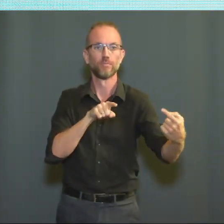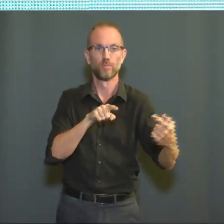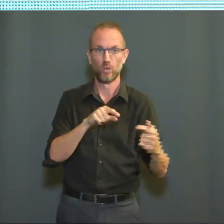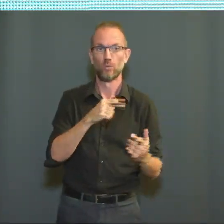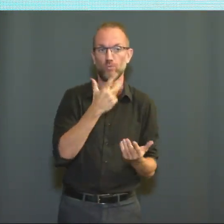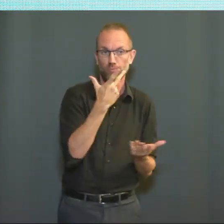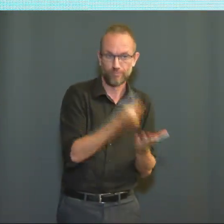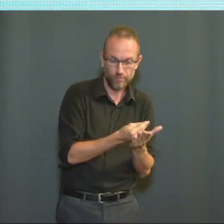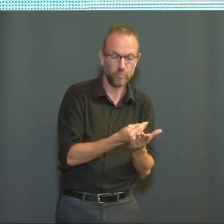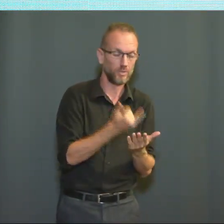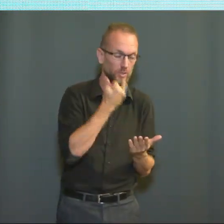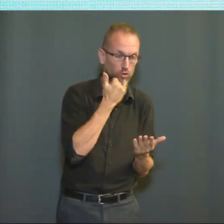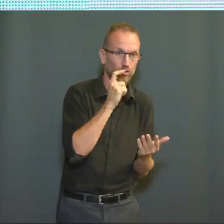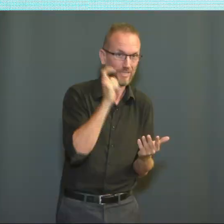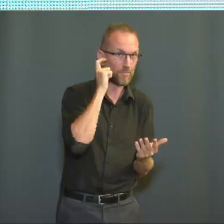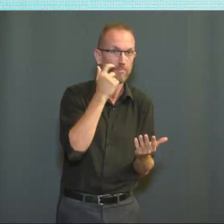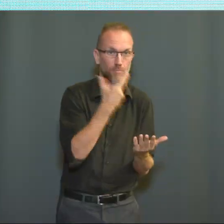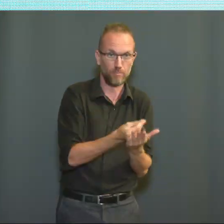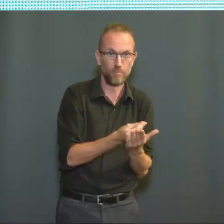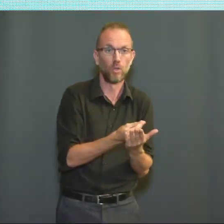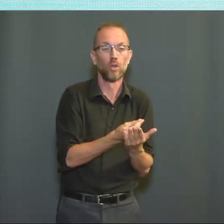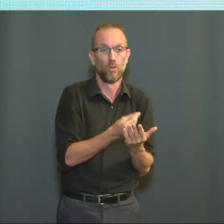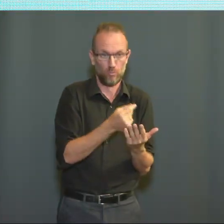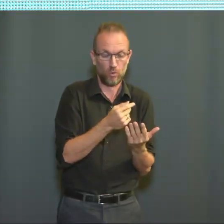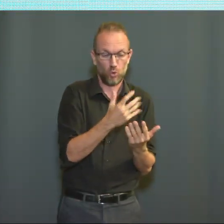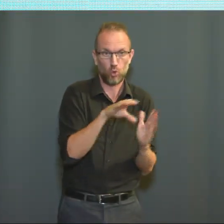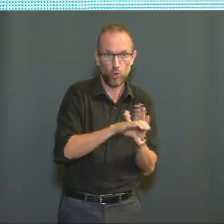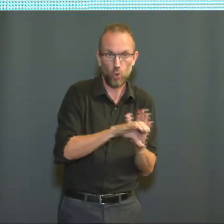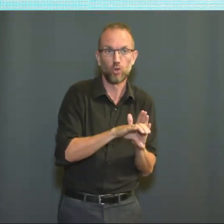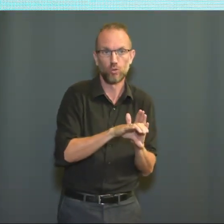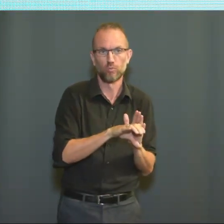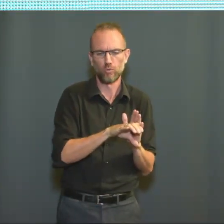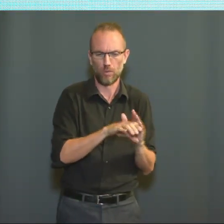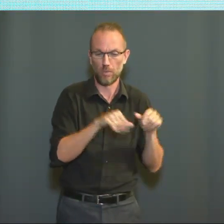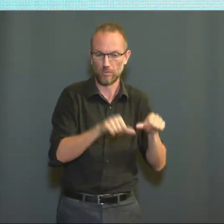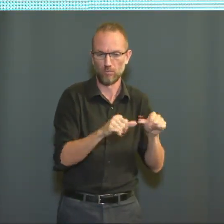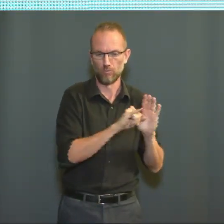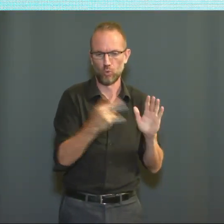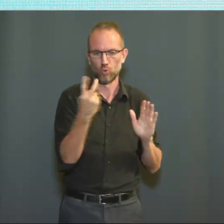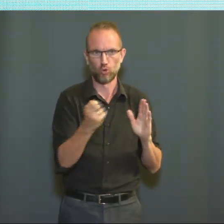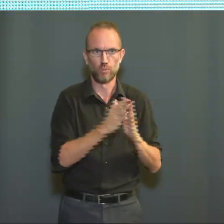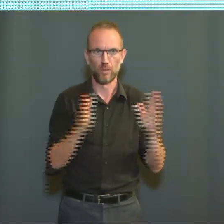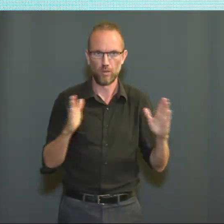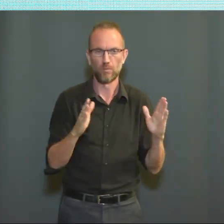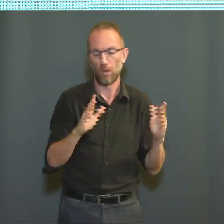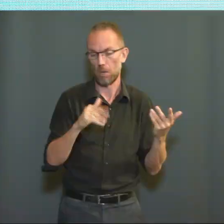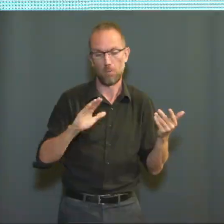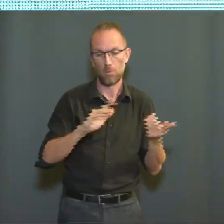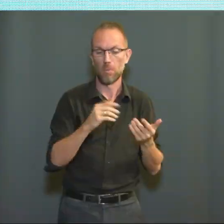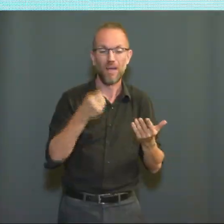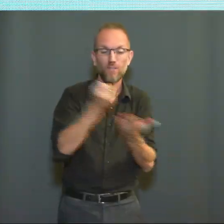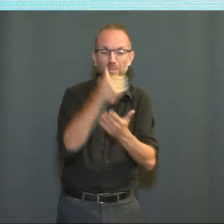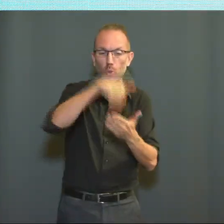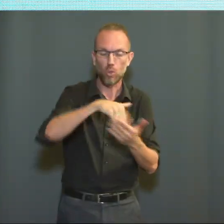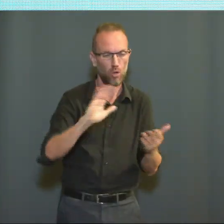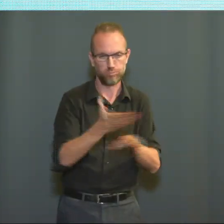après 14 jours. Aucune autre donnée n'est échangée. Si vous êtes testé positif et que le